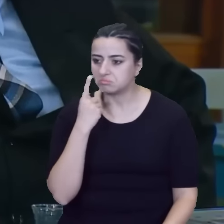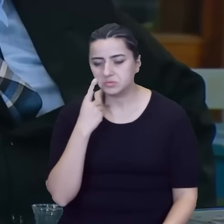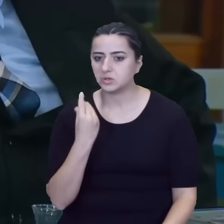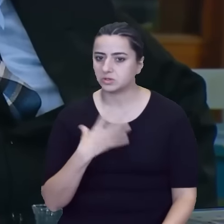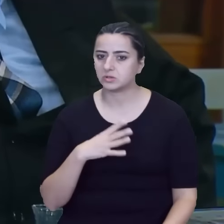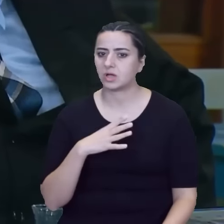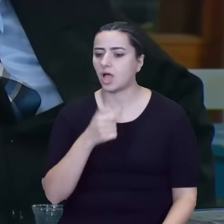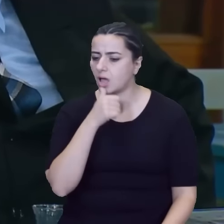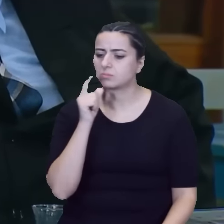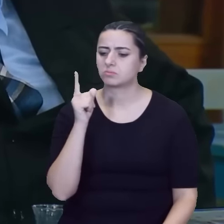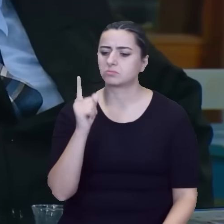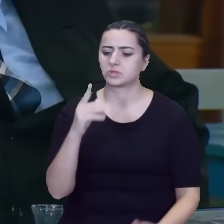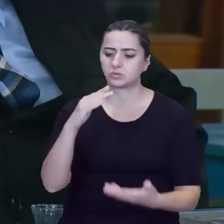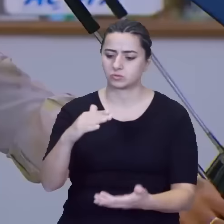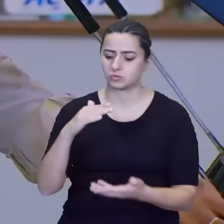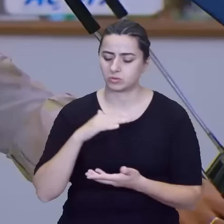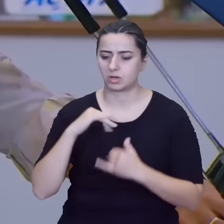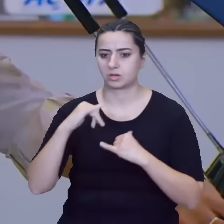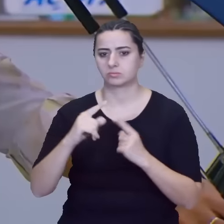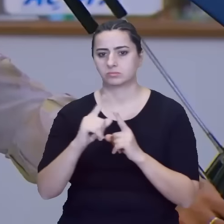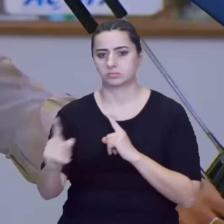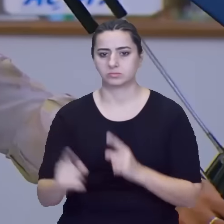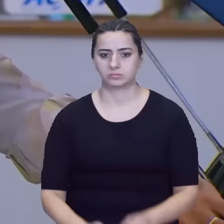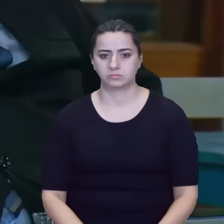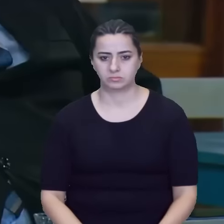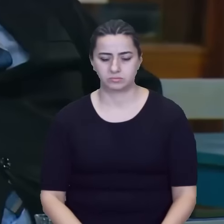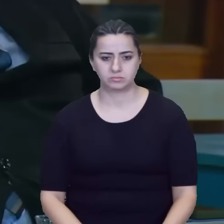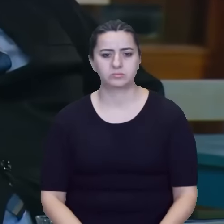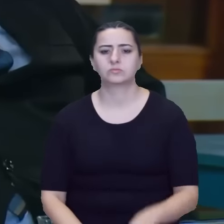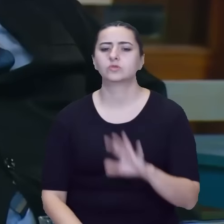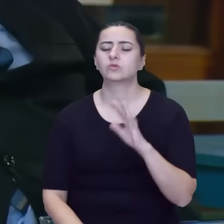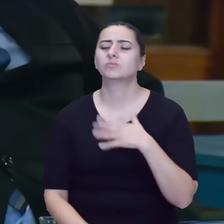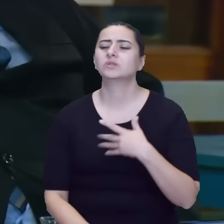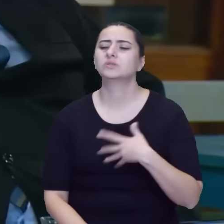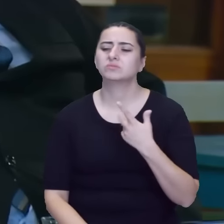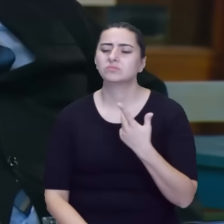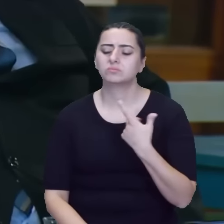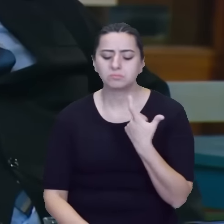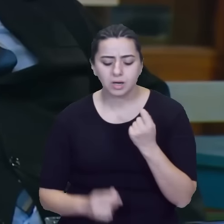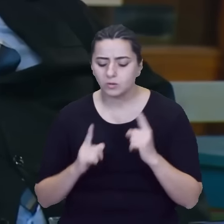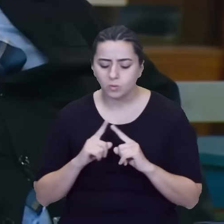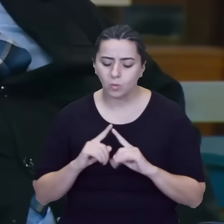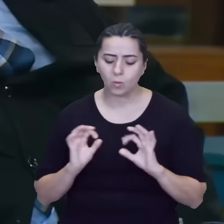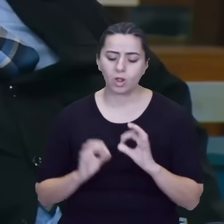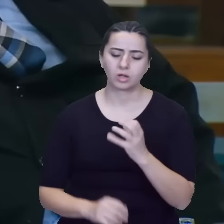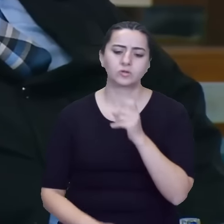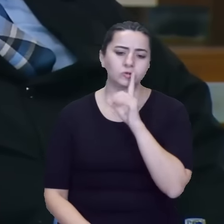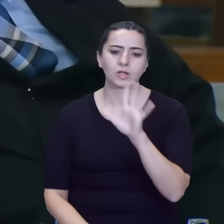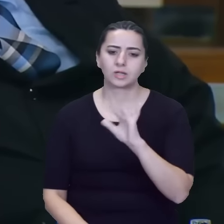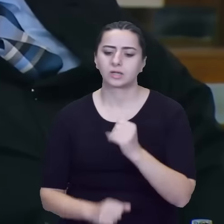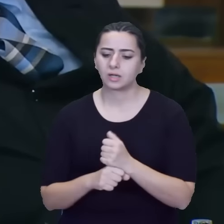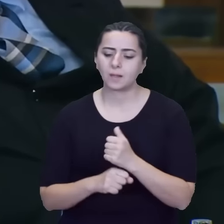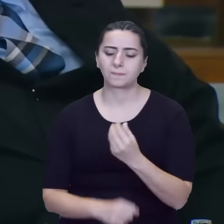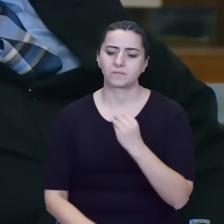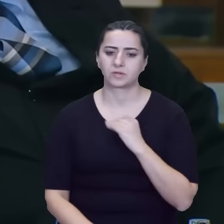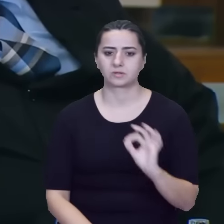iyidir ya. Abime de ver. Bir tekerlek ona, bir tekerlek bana ver. Yok kardeşim, ben istemiyorum. Ben bütçeme göre alacağım kardeş. 150 gram sen ver bana